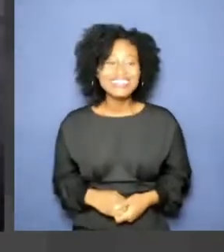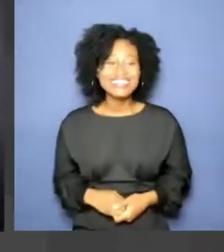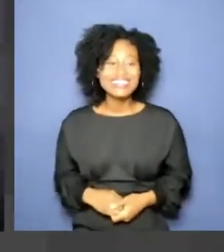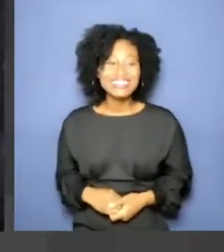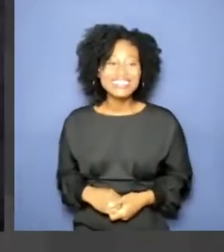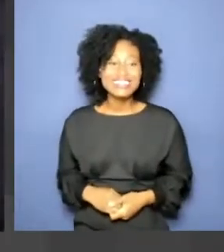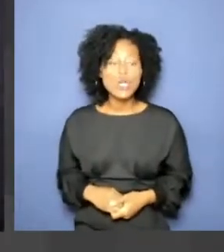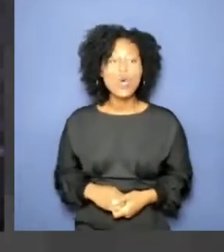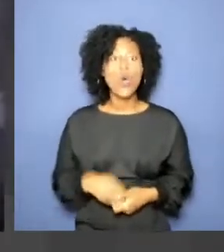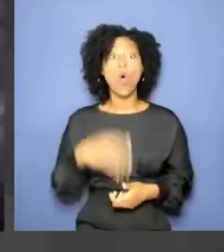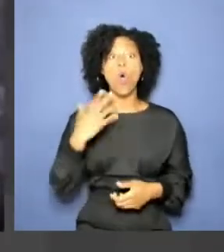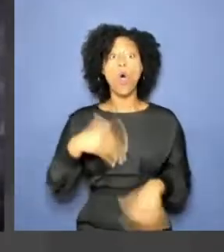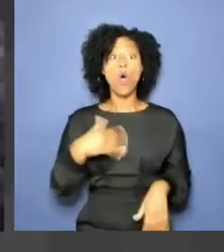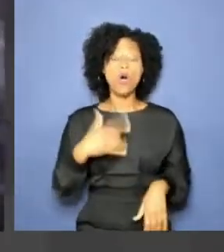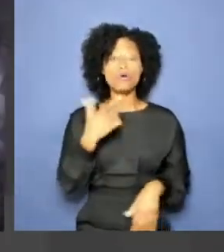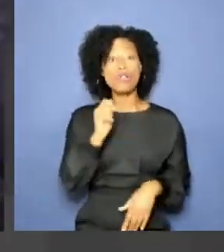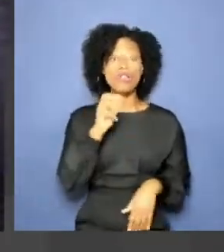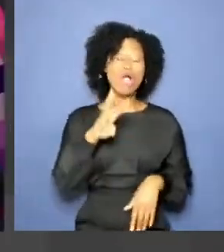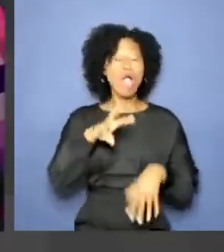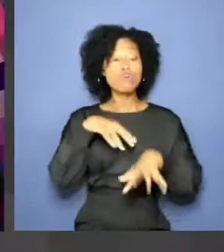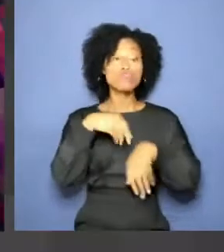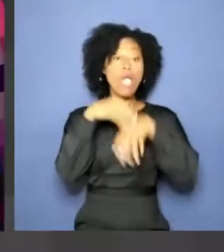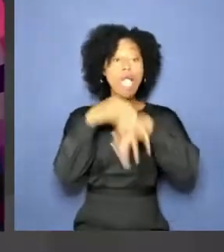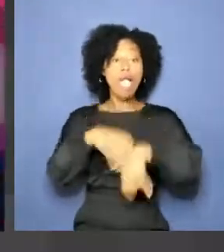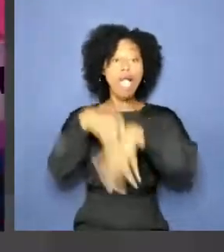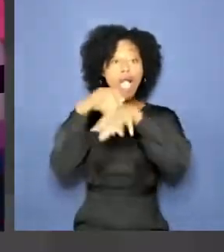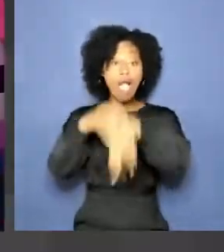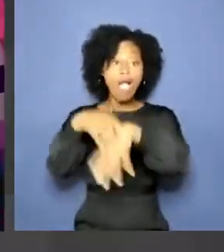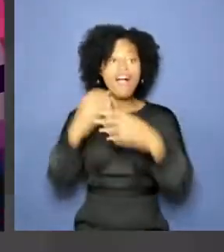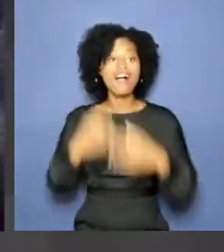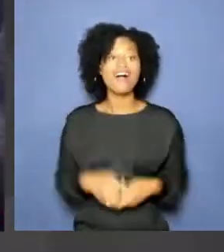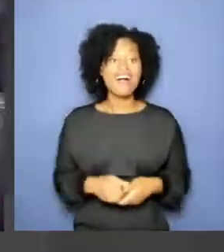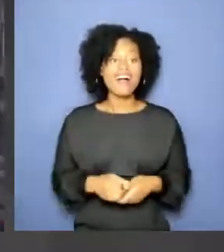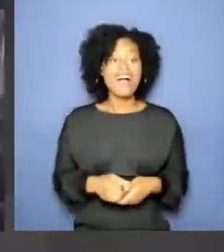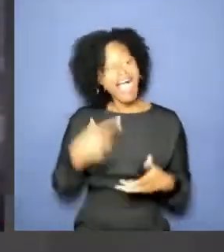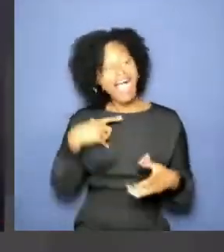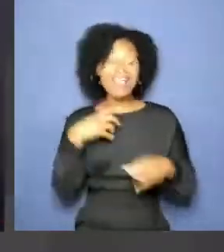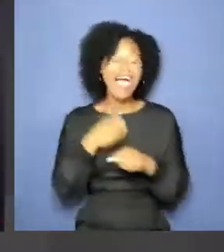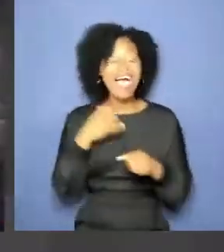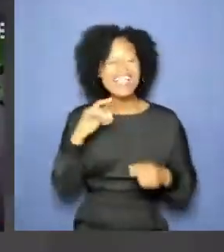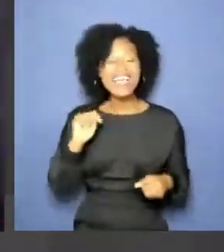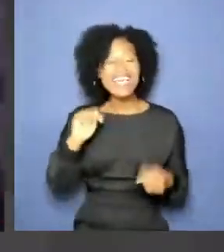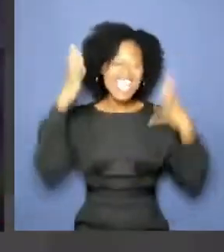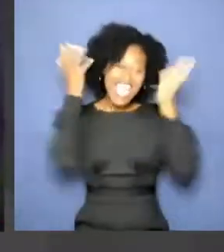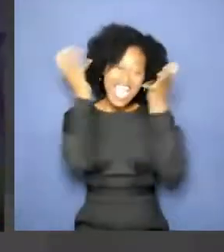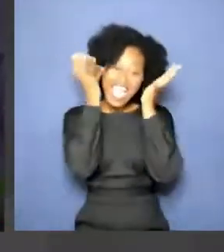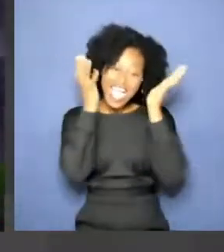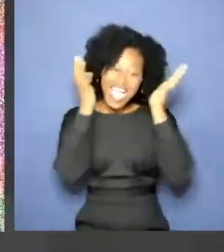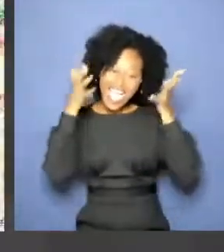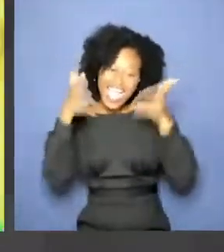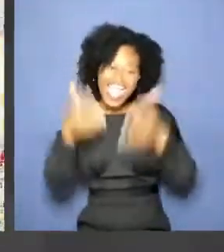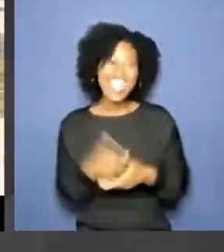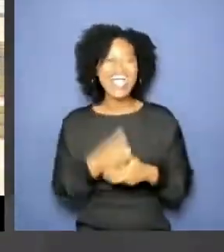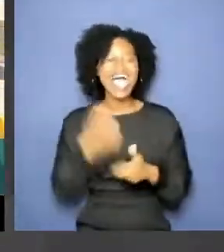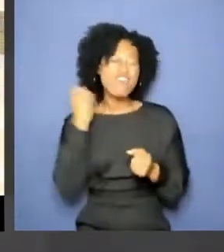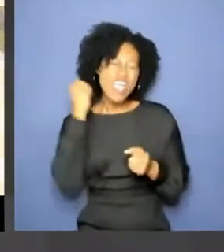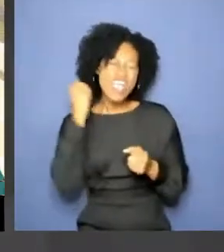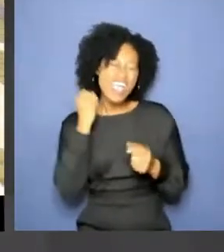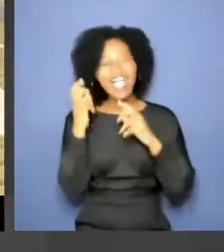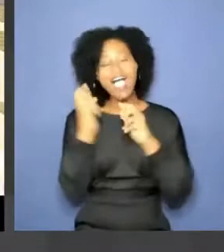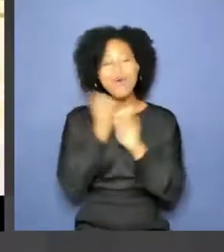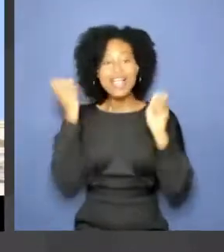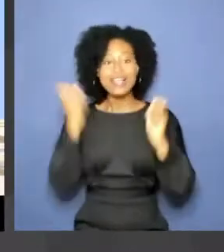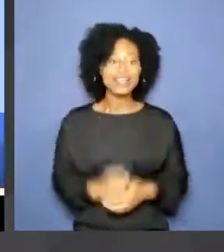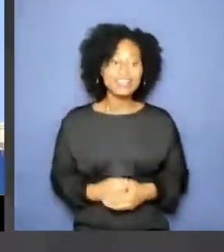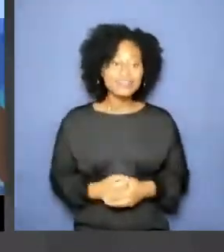glow Glowy. squid. Go. Oh, and an axolotl. Oh I no! Yeah, I thought I got it. 哎呀，这个